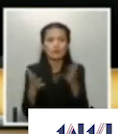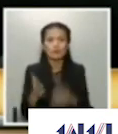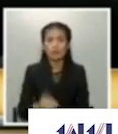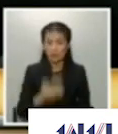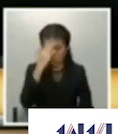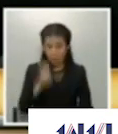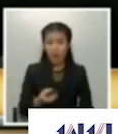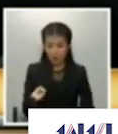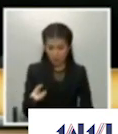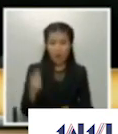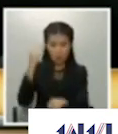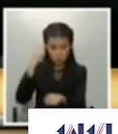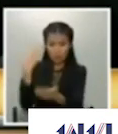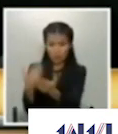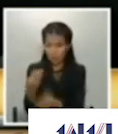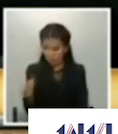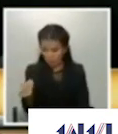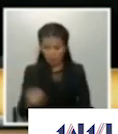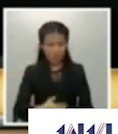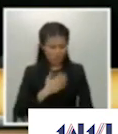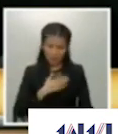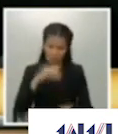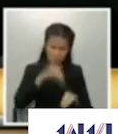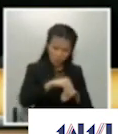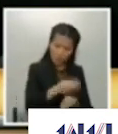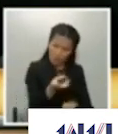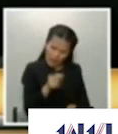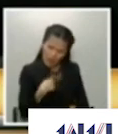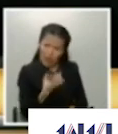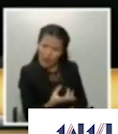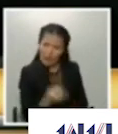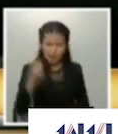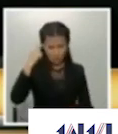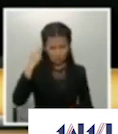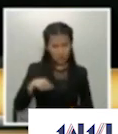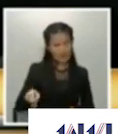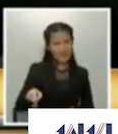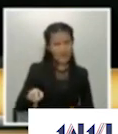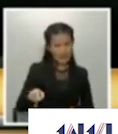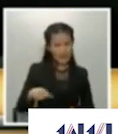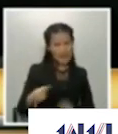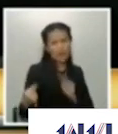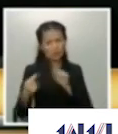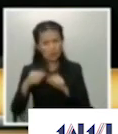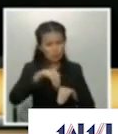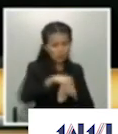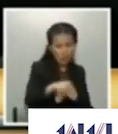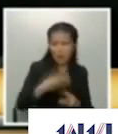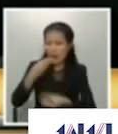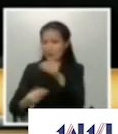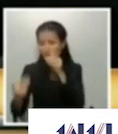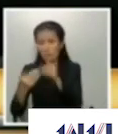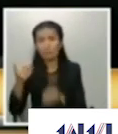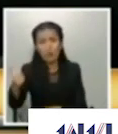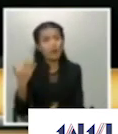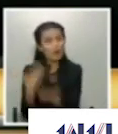ไหร่และควรจะปลูกข้าวพันธุ์อะไรเพราะฉะนั้นตัวนี้ก็กราบเรียนด้วยความรบเพราะฉะนั้นส